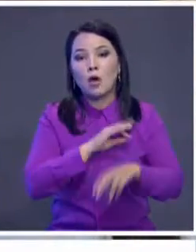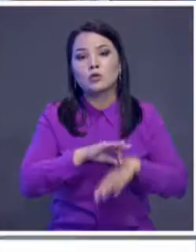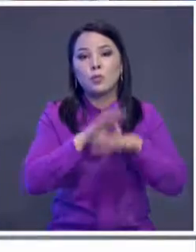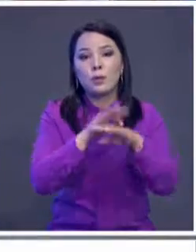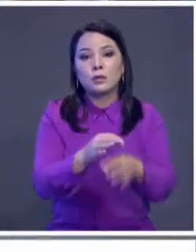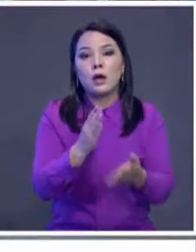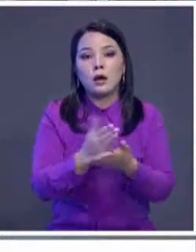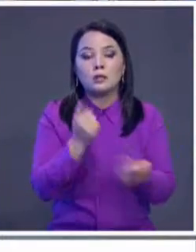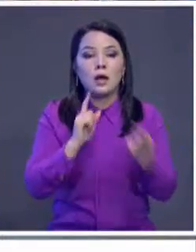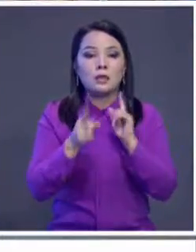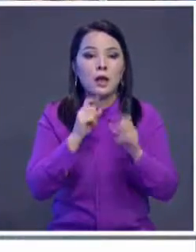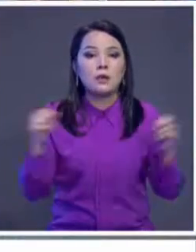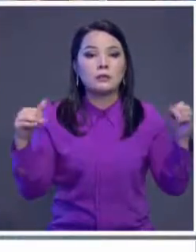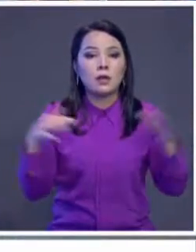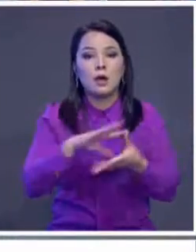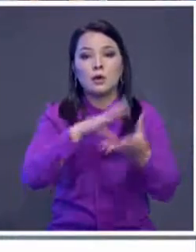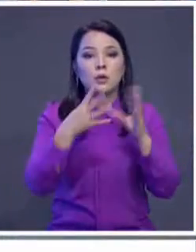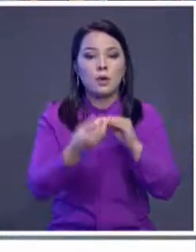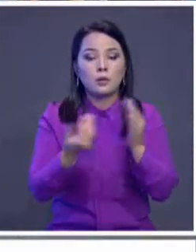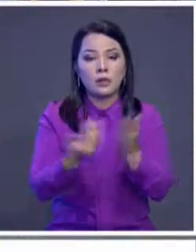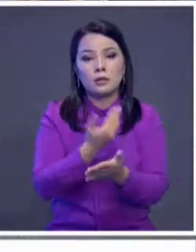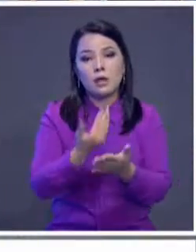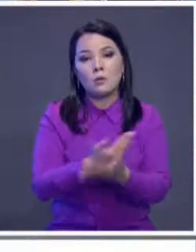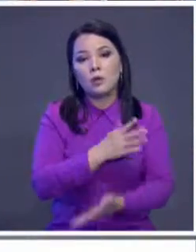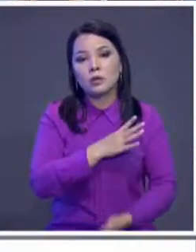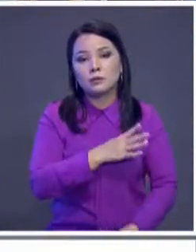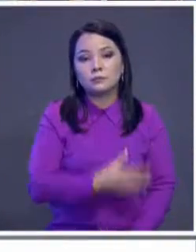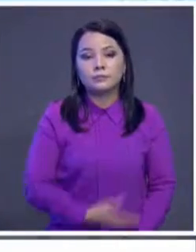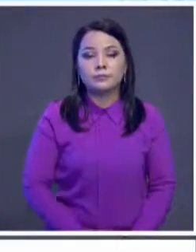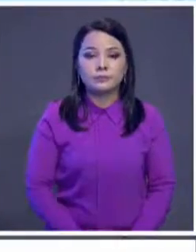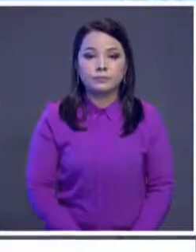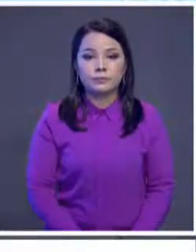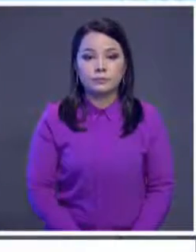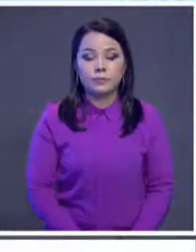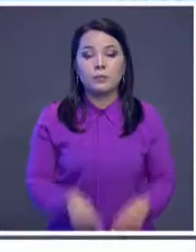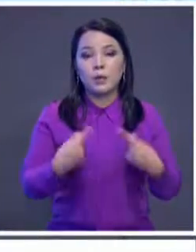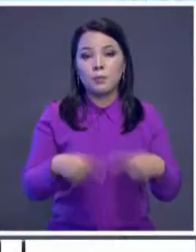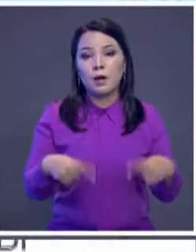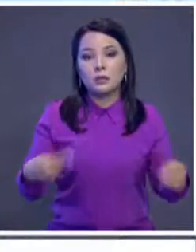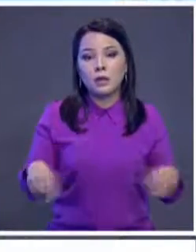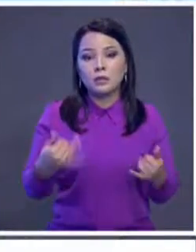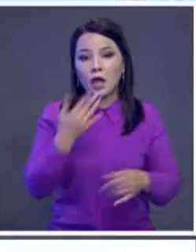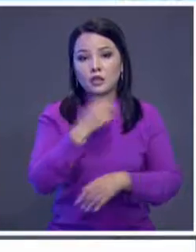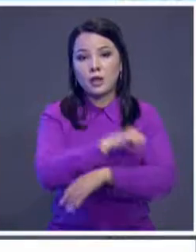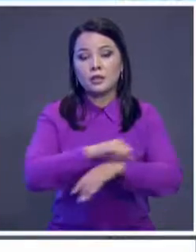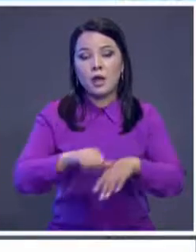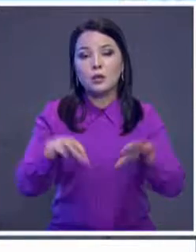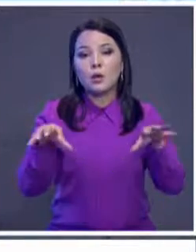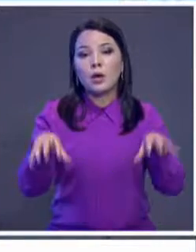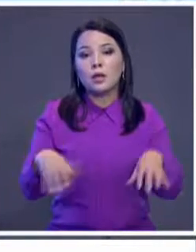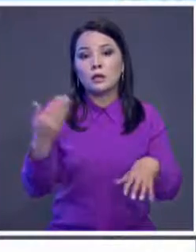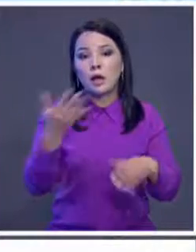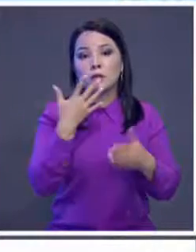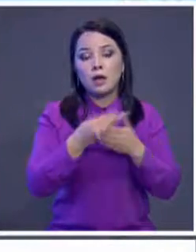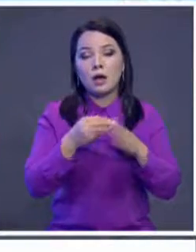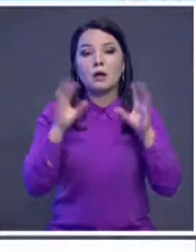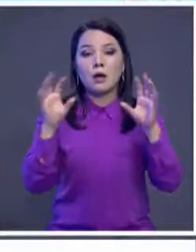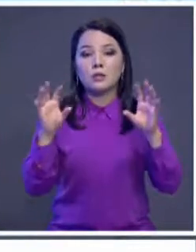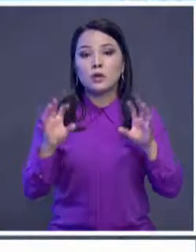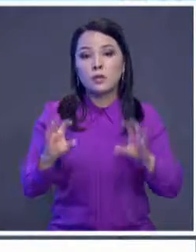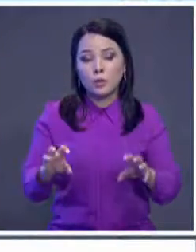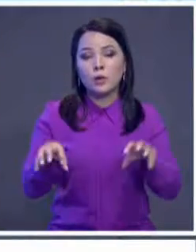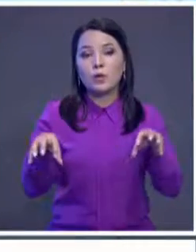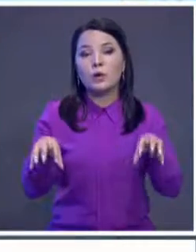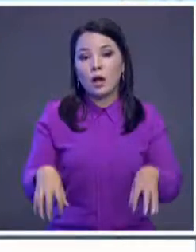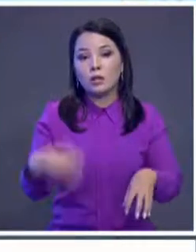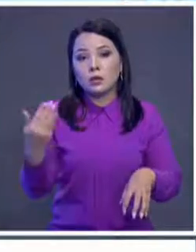Бүгінгі жиында сол жұмыстардың нәтижесі қорытындыланды. Басқа шетелдердің конституциялық кеңесінің төрағалары, конституциялық кеңестің